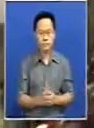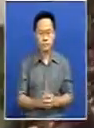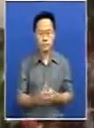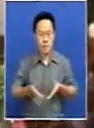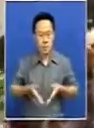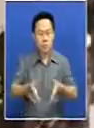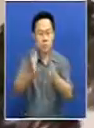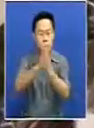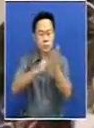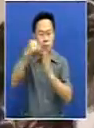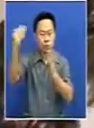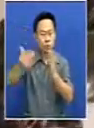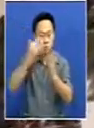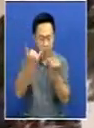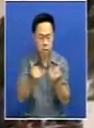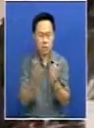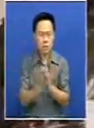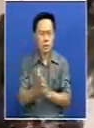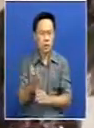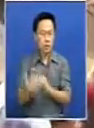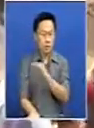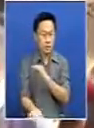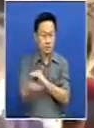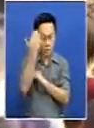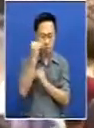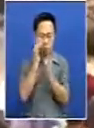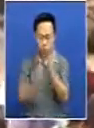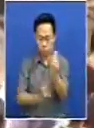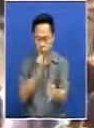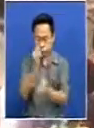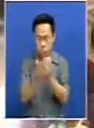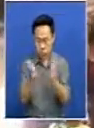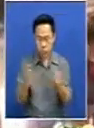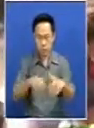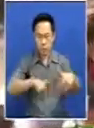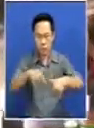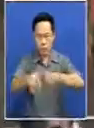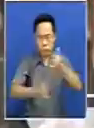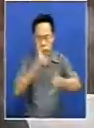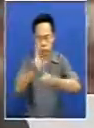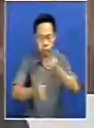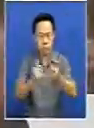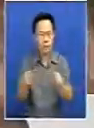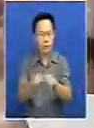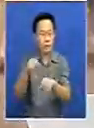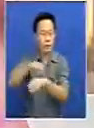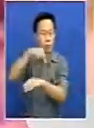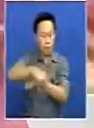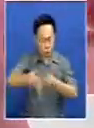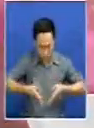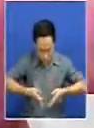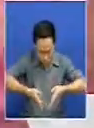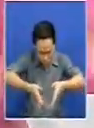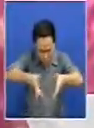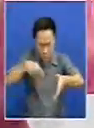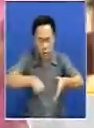ที่ถนนสีลมแห่งนี้นะคะถือว่าคึกคักมาตั้งแต่ช่วงเช้าค่ะโดยประชาชนเริ่มที่จะหนาแน่นตั้งแต่ช่วงบ่ายนะคะโดยตลอดเส้นทางของ